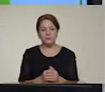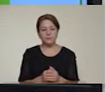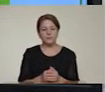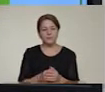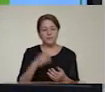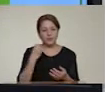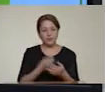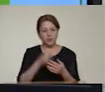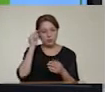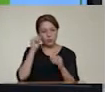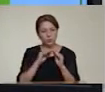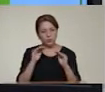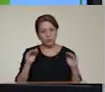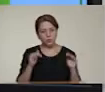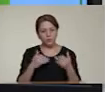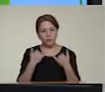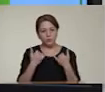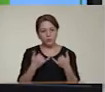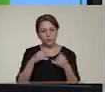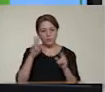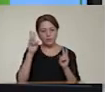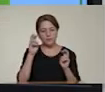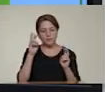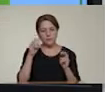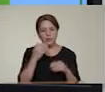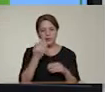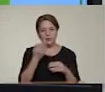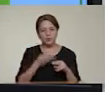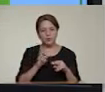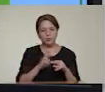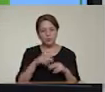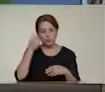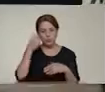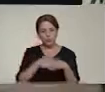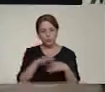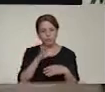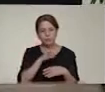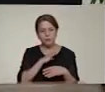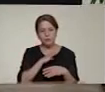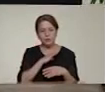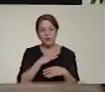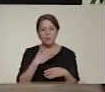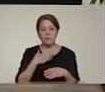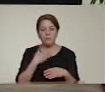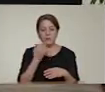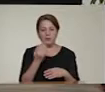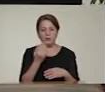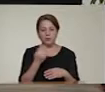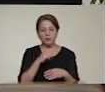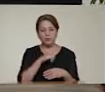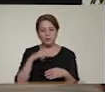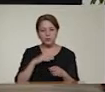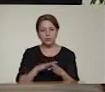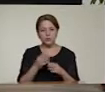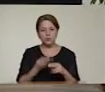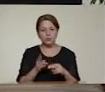Qadrli o'quvchilar, bugungi mavzuyimiz siz uchun tushunarli bo'lgan bo'lsa, men sizga mustaqil